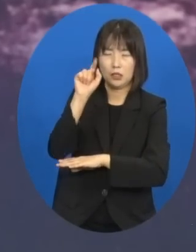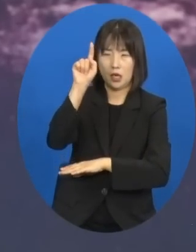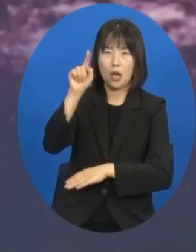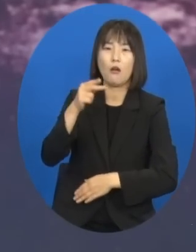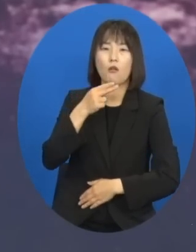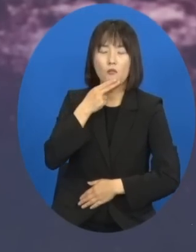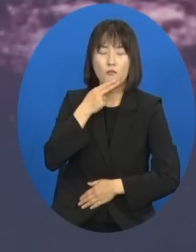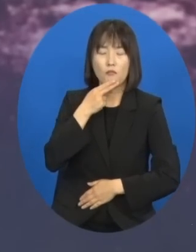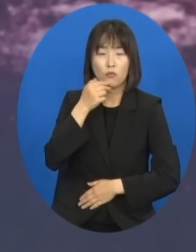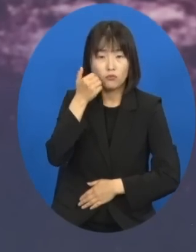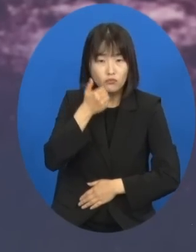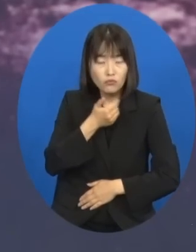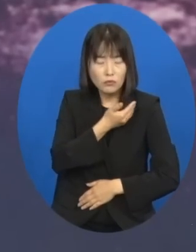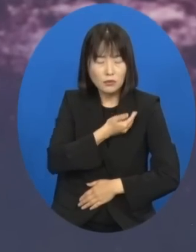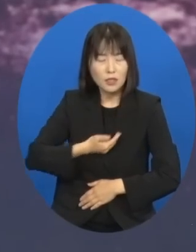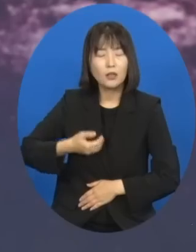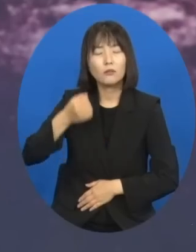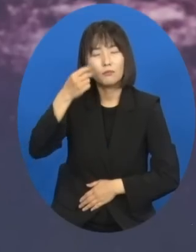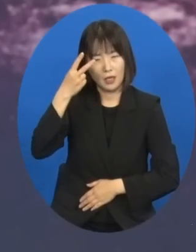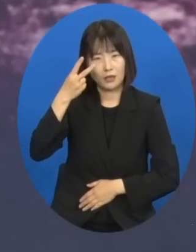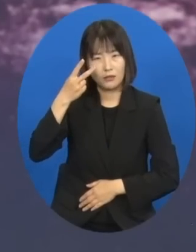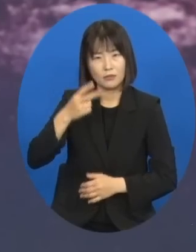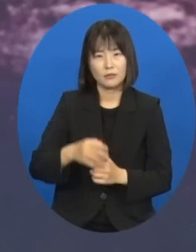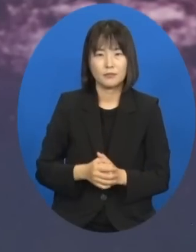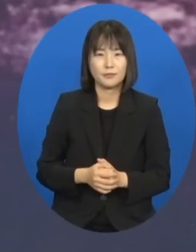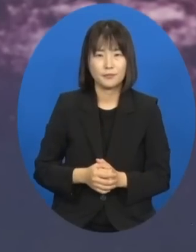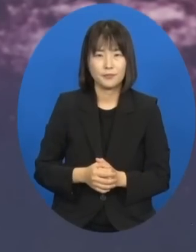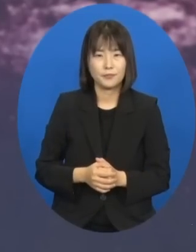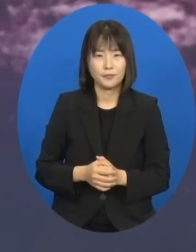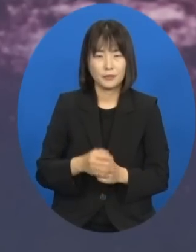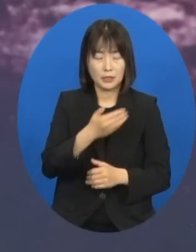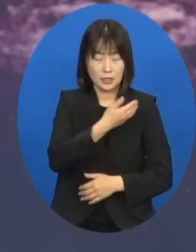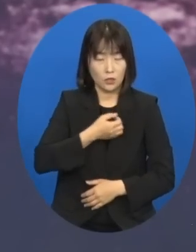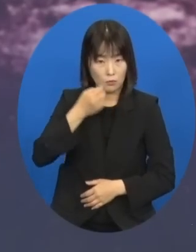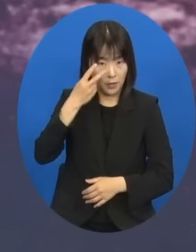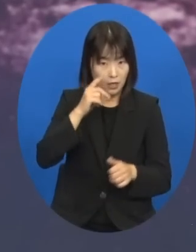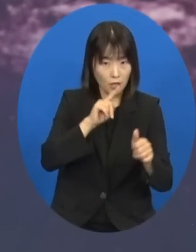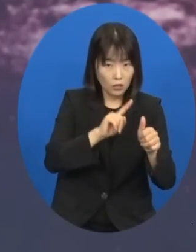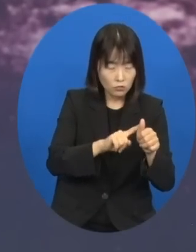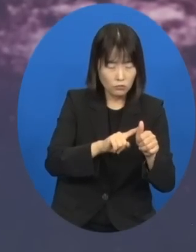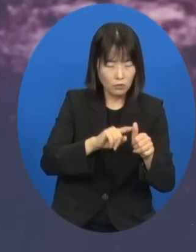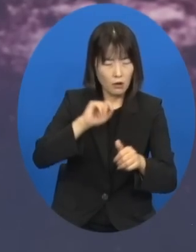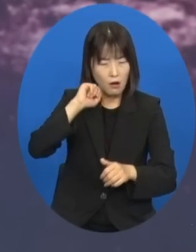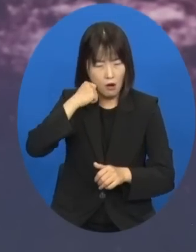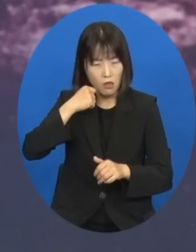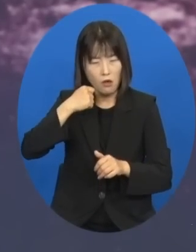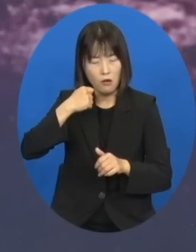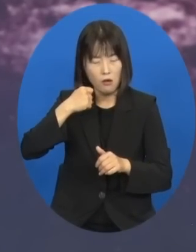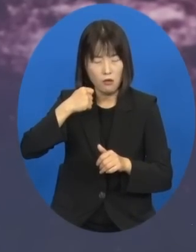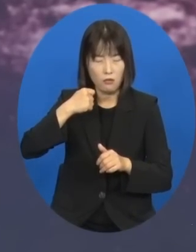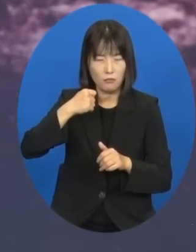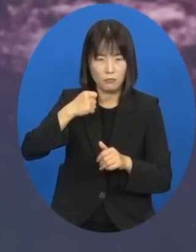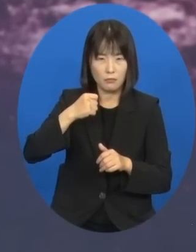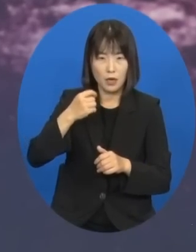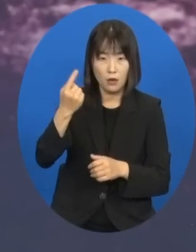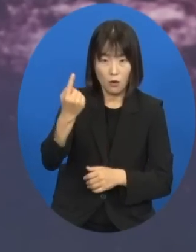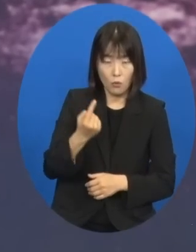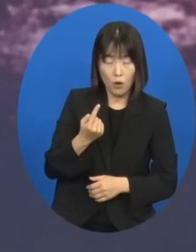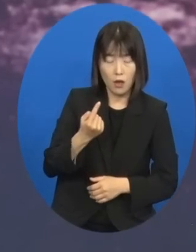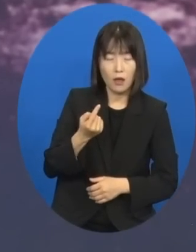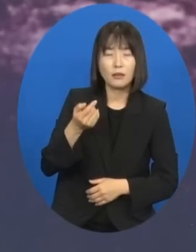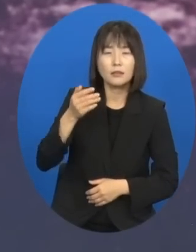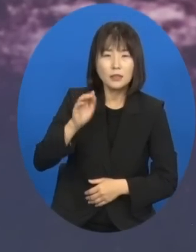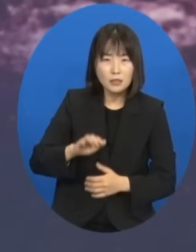이게 사도 바울의 삶이었어요. 그가 아무리 어려움과 풍파가 있어도 선교지, 자기의 부르신 곳을